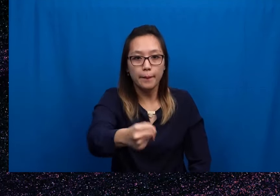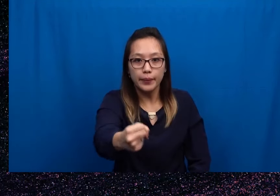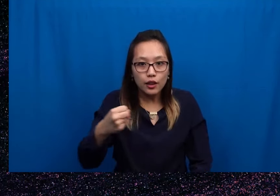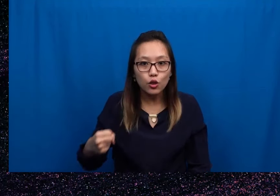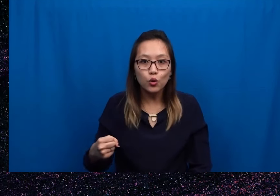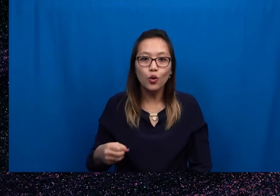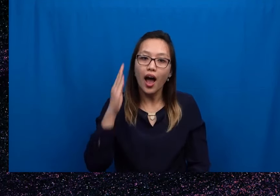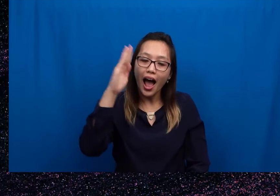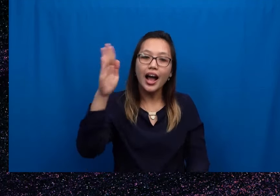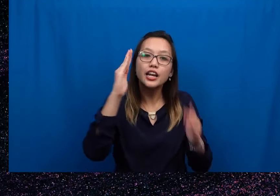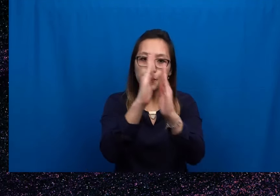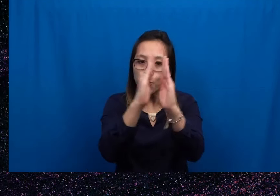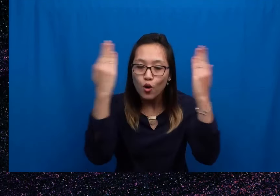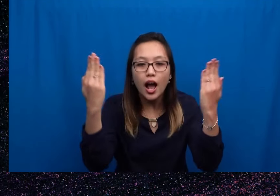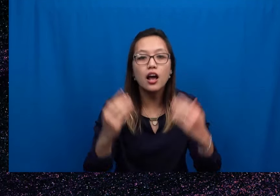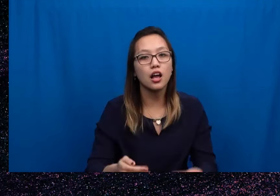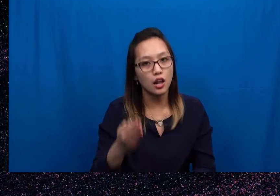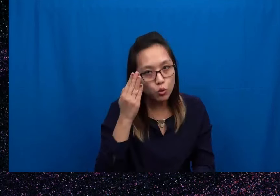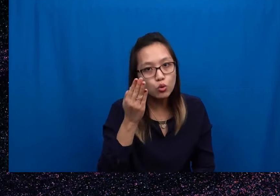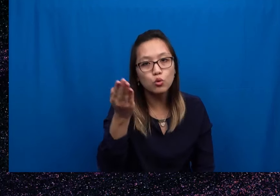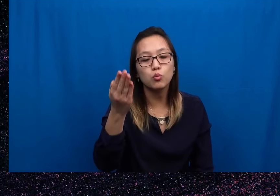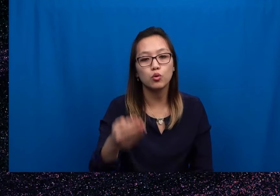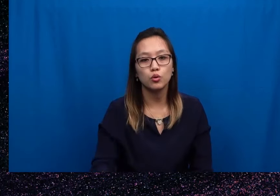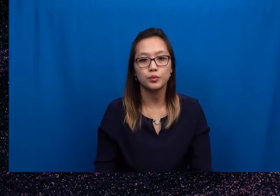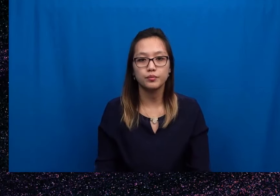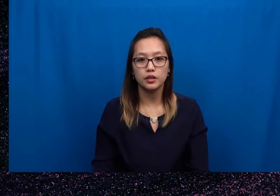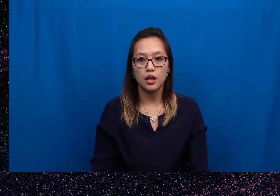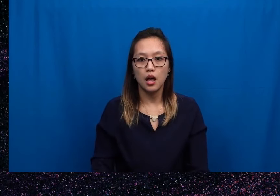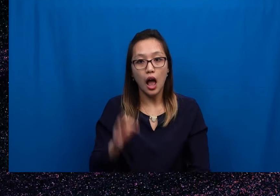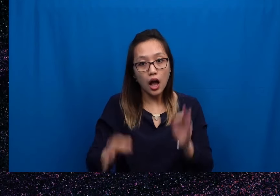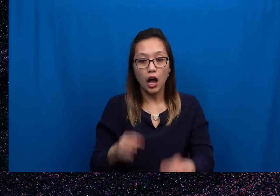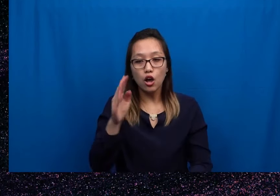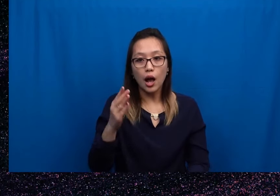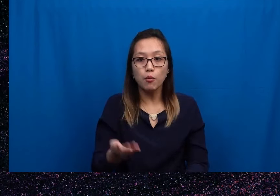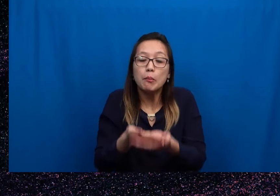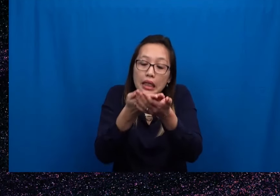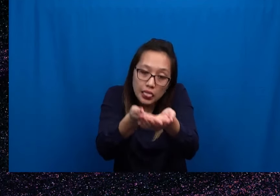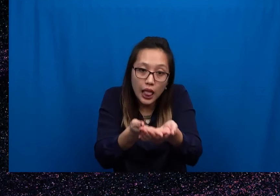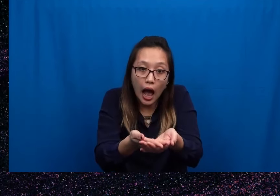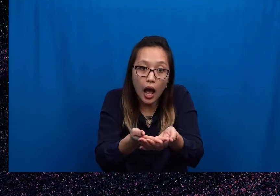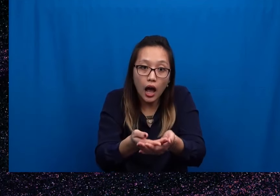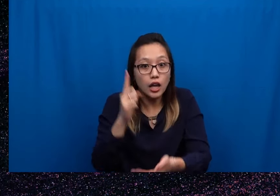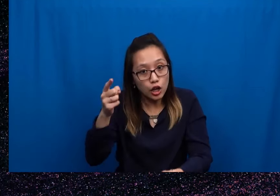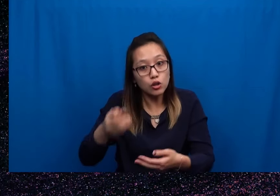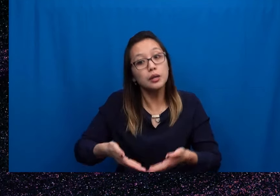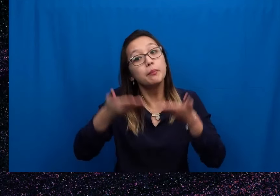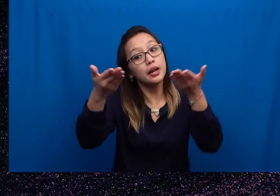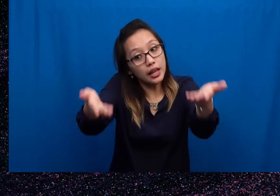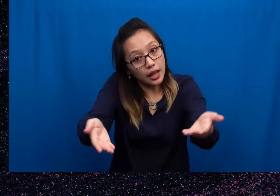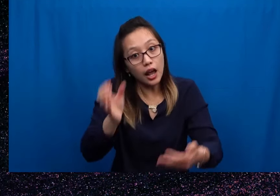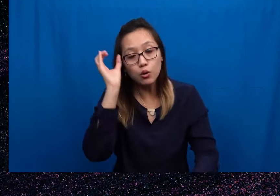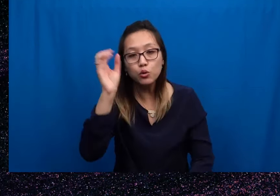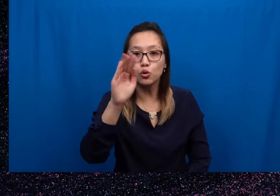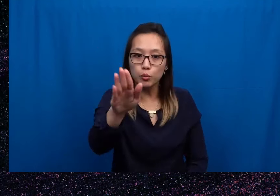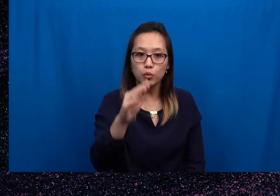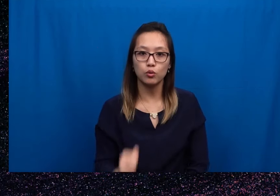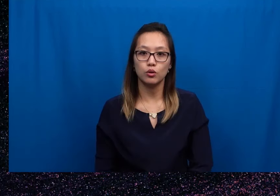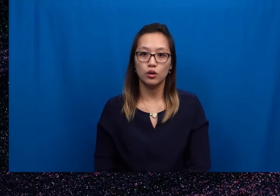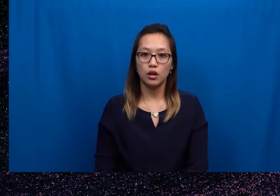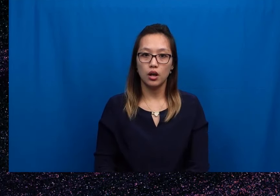dibukakan bagimu. Kalau engkau meminta, maka akan diberikan kepadamu. Kalau engkau mencari, maka kamu akan